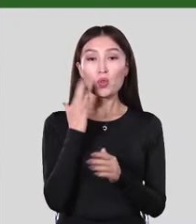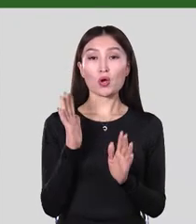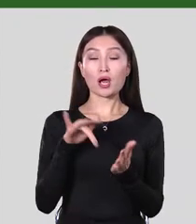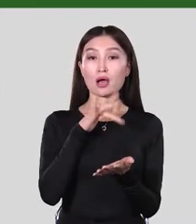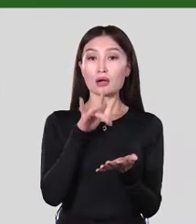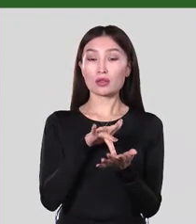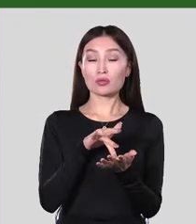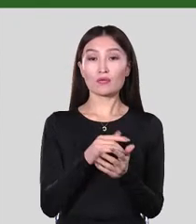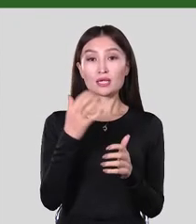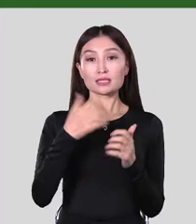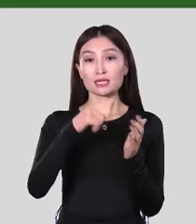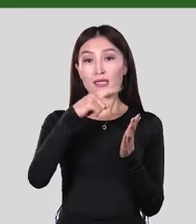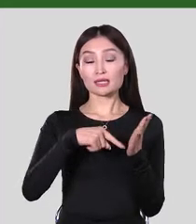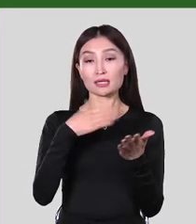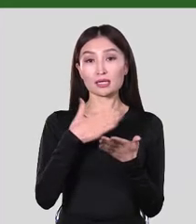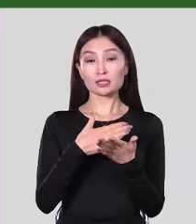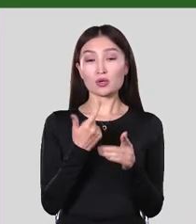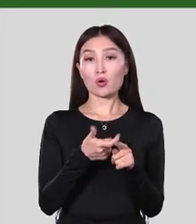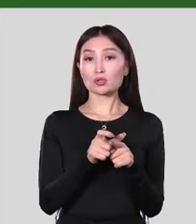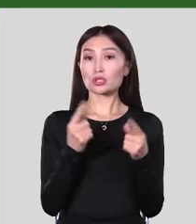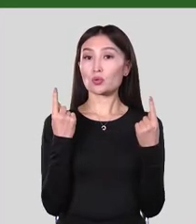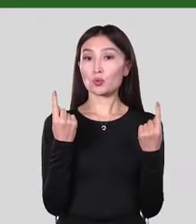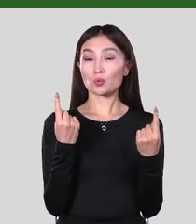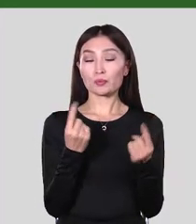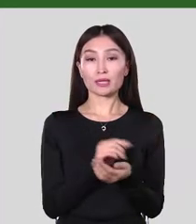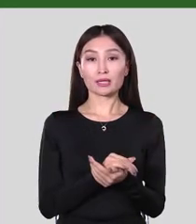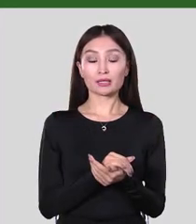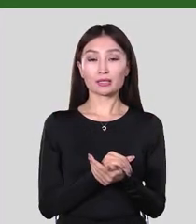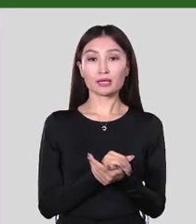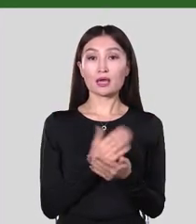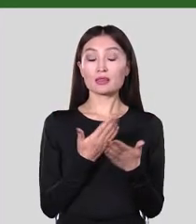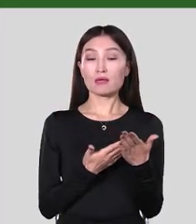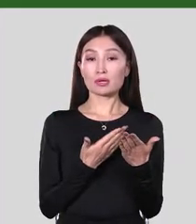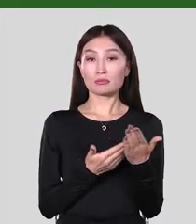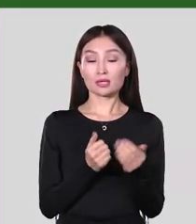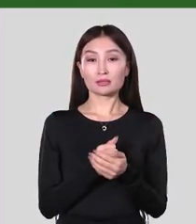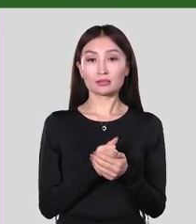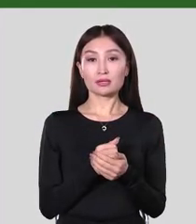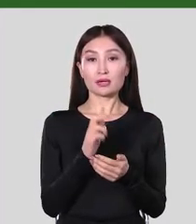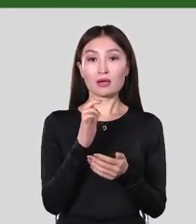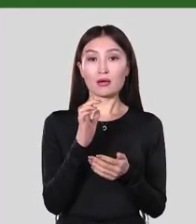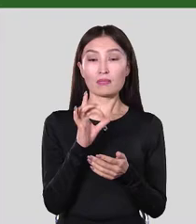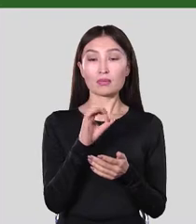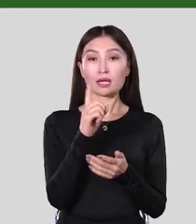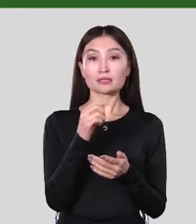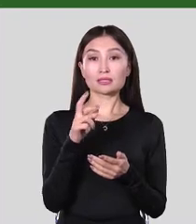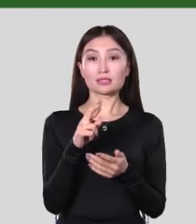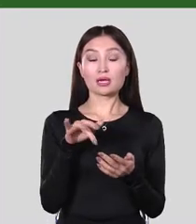городов, среди них есть очень крупные. Например, бразильские